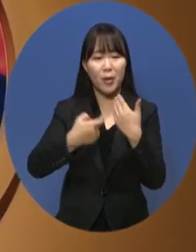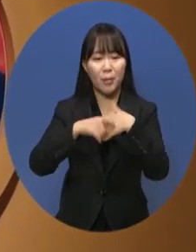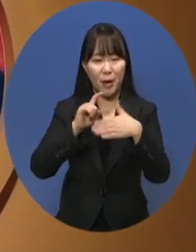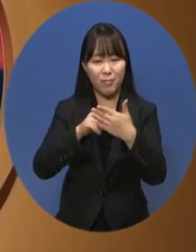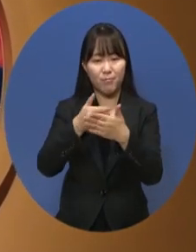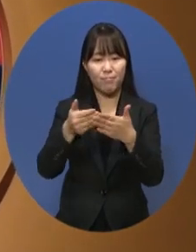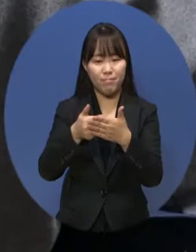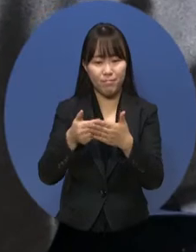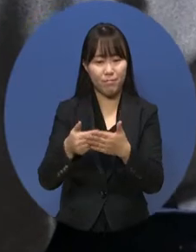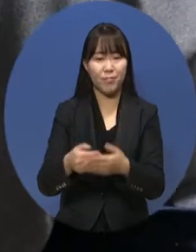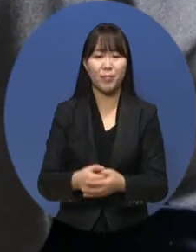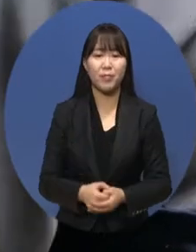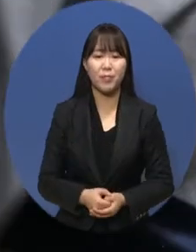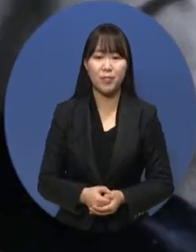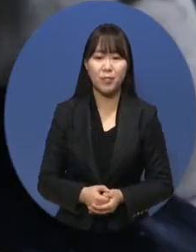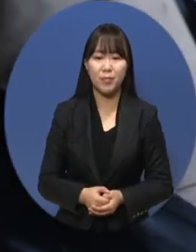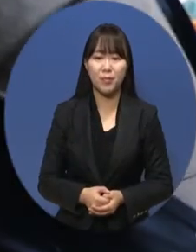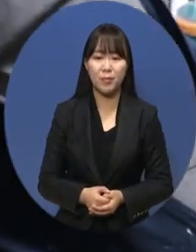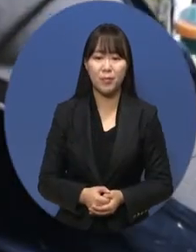새겼습니다.